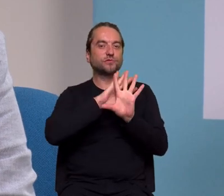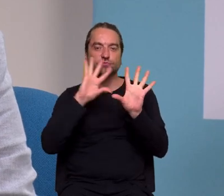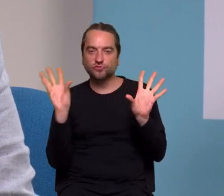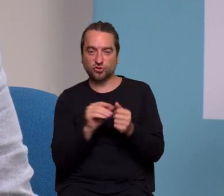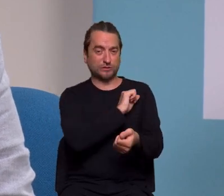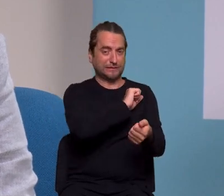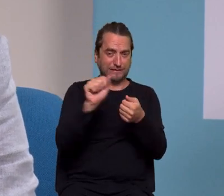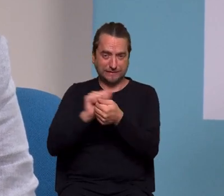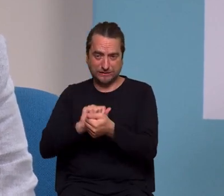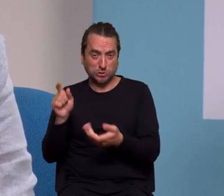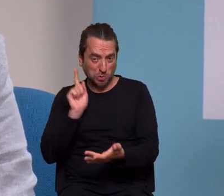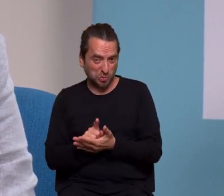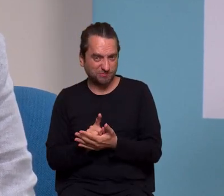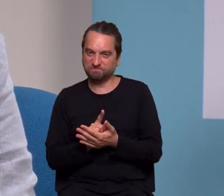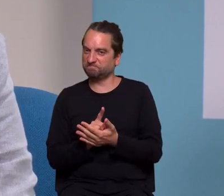na dowód